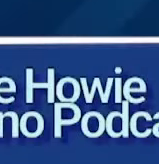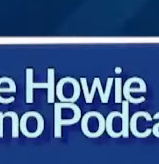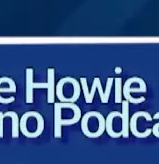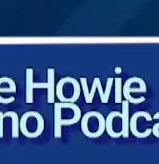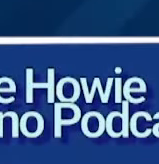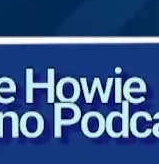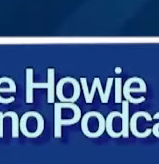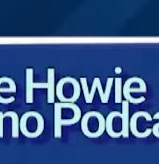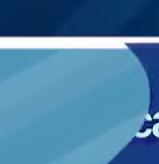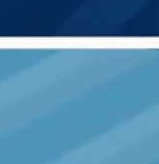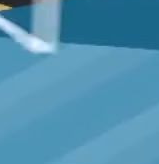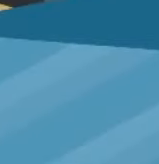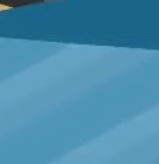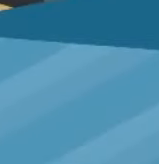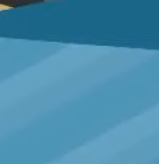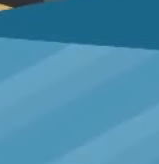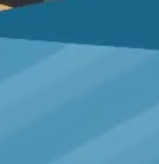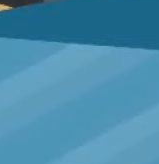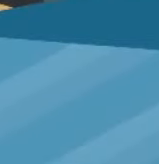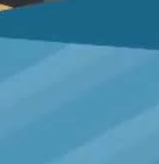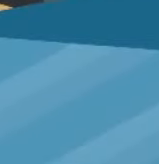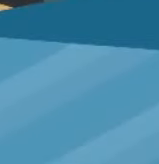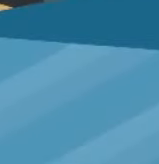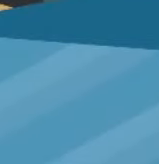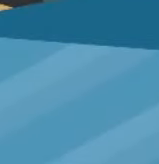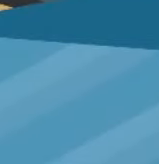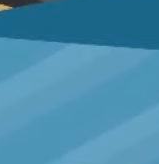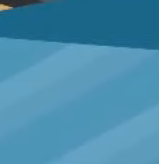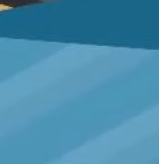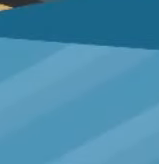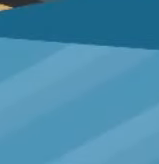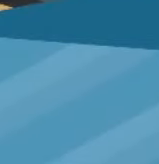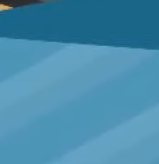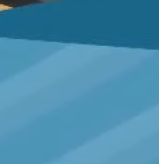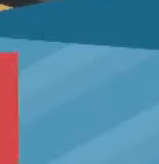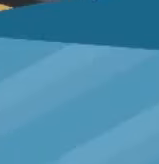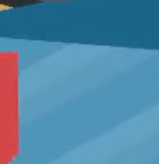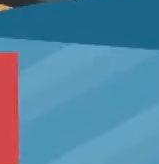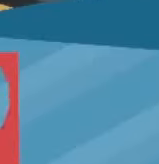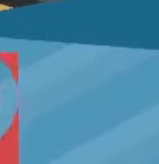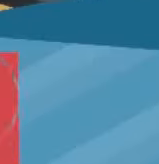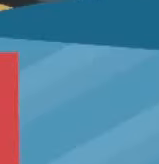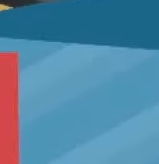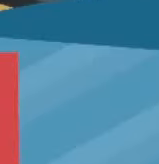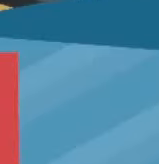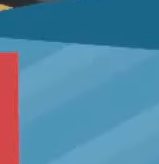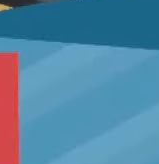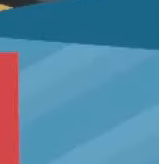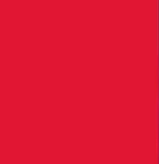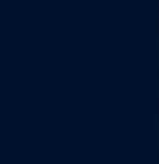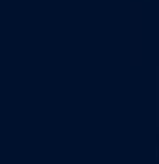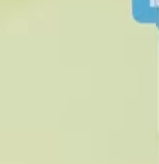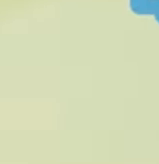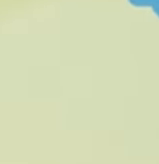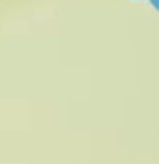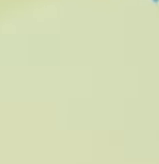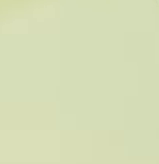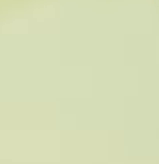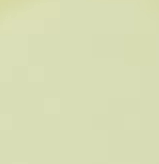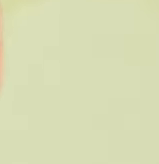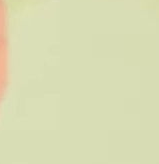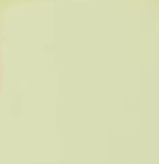journalism is a kind of activism. At rundown of the biggest news of the day, here and abroad.